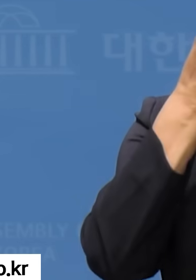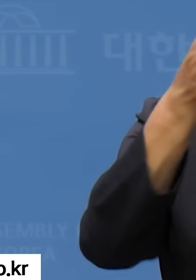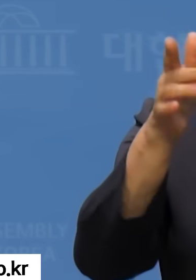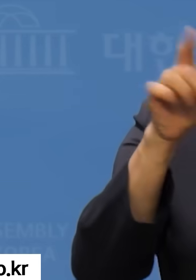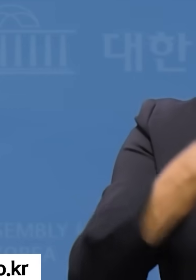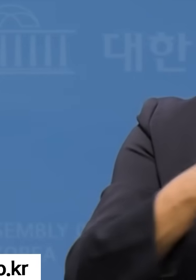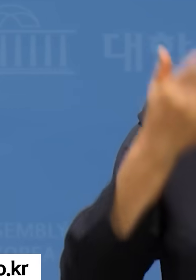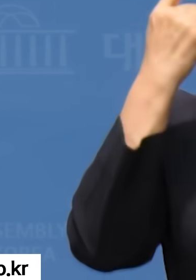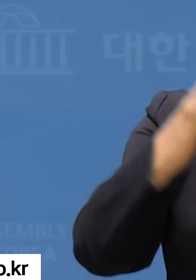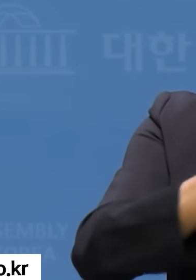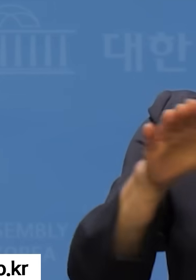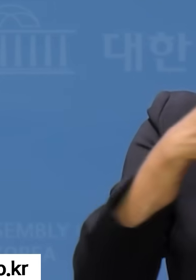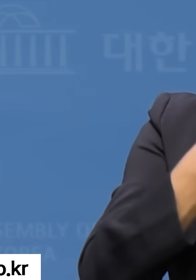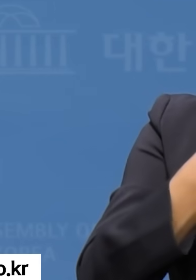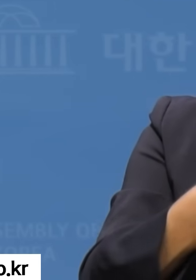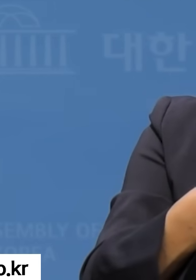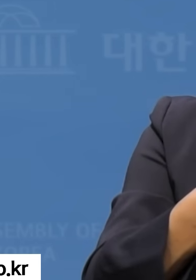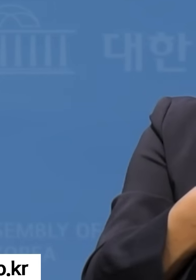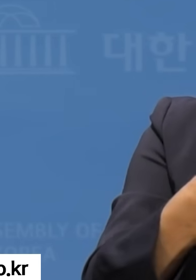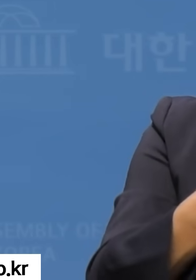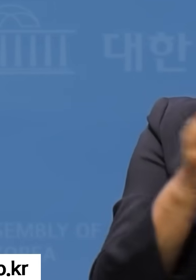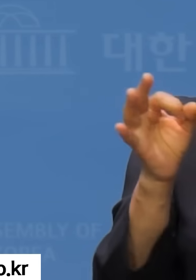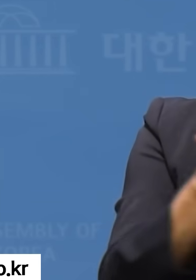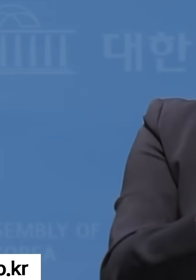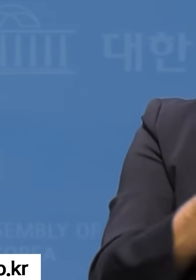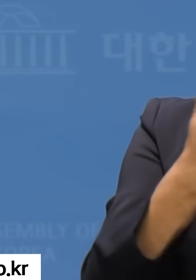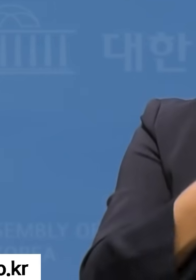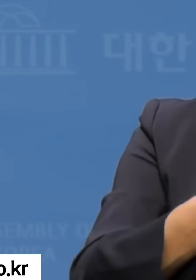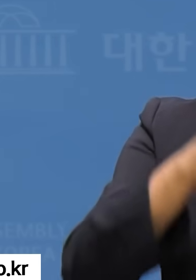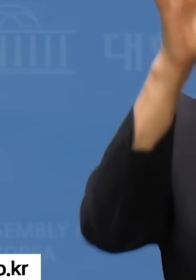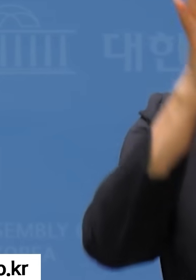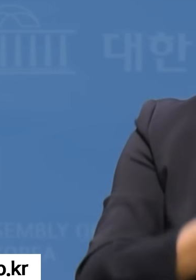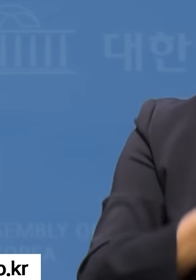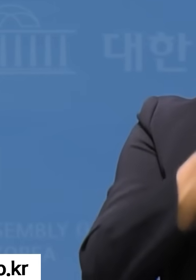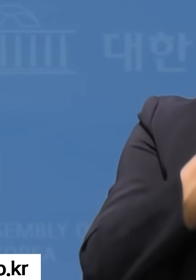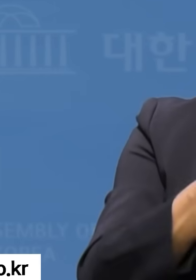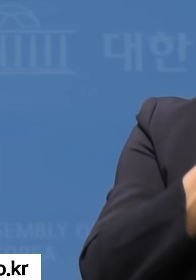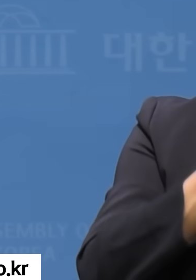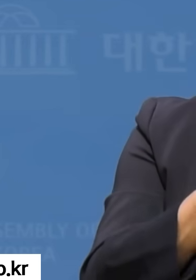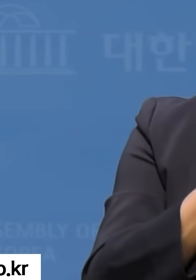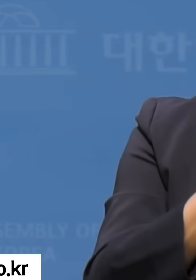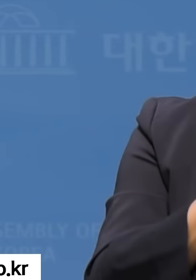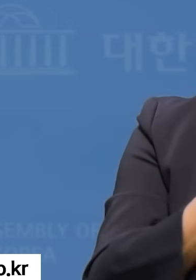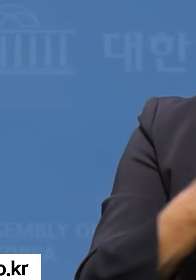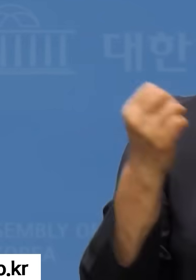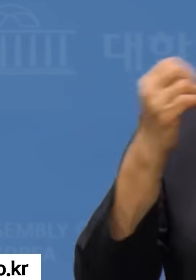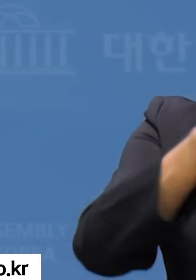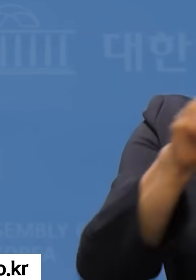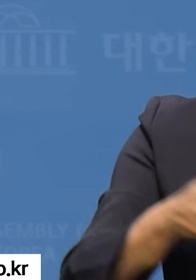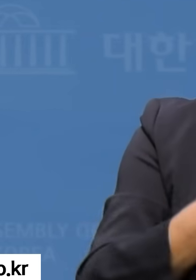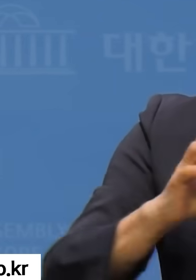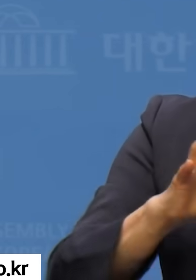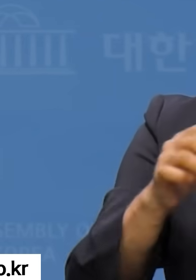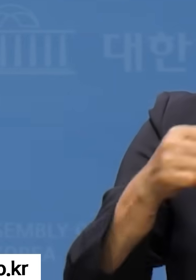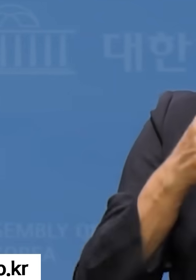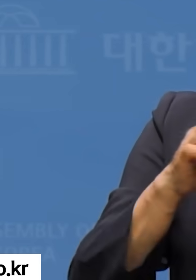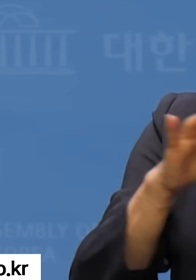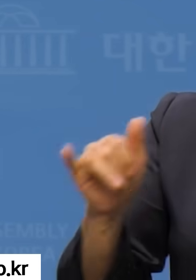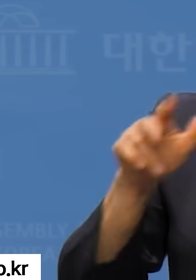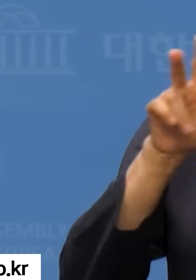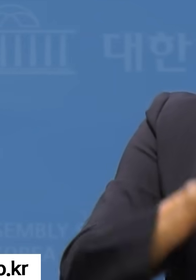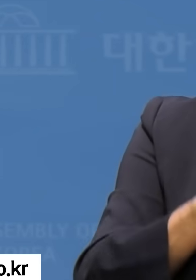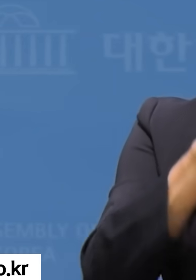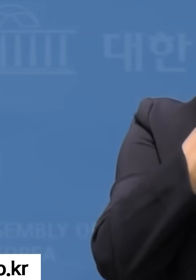보인다면서 평화의 안전핀을 뽑는 우를 보면서도 안 된다라면서 되려 우리 군이